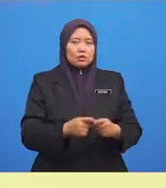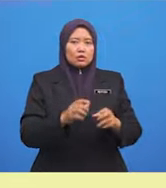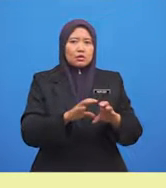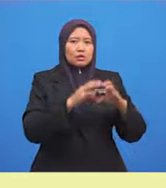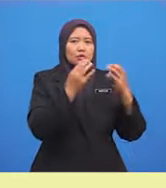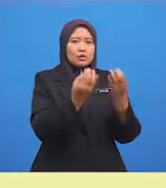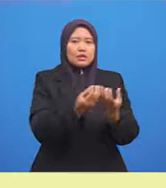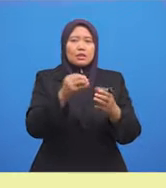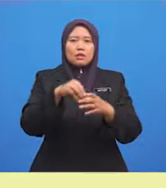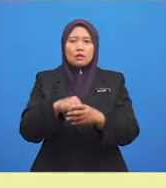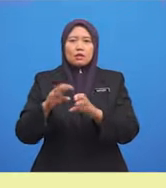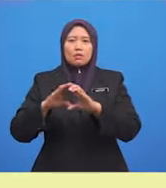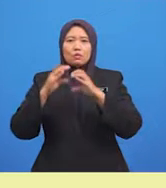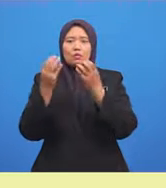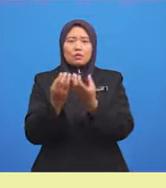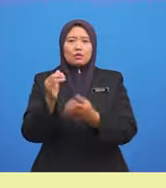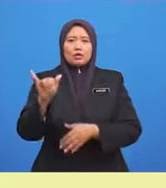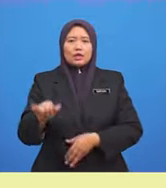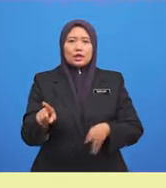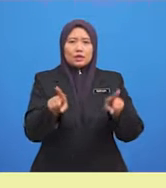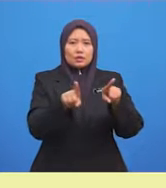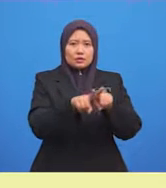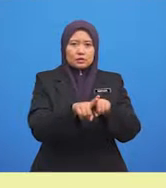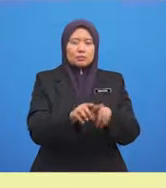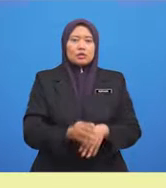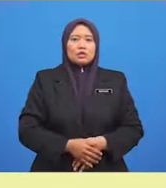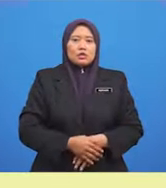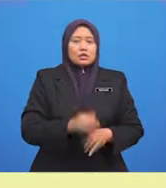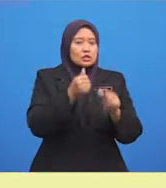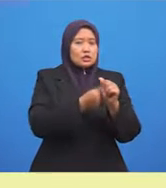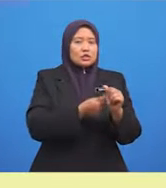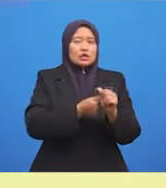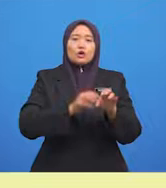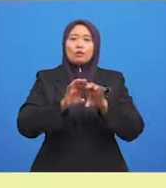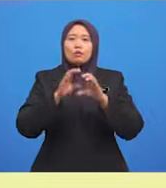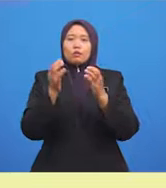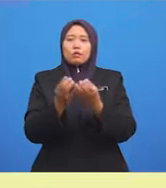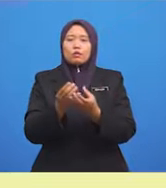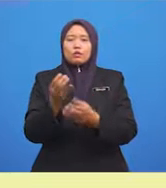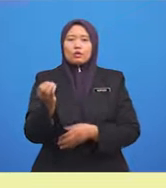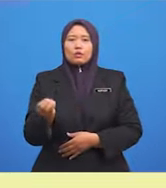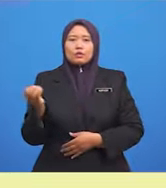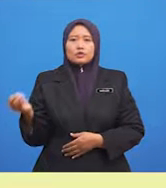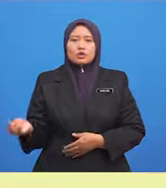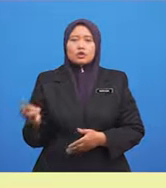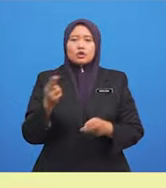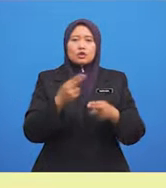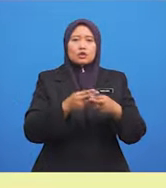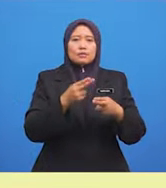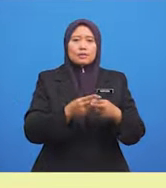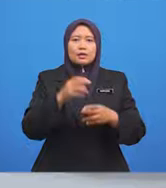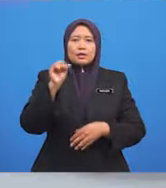dalam kumpulan yang sama. Setiap kumpulan objek itu dinamakan sebagai